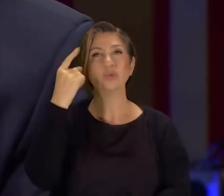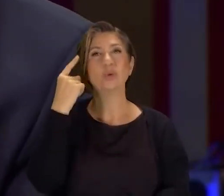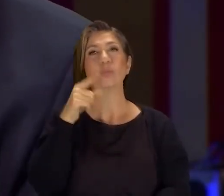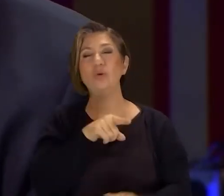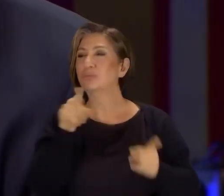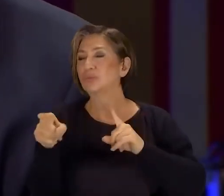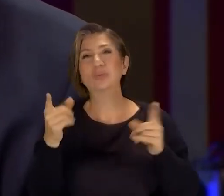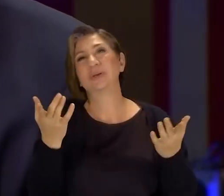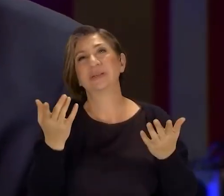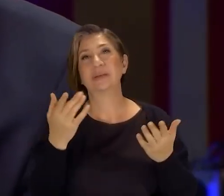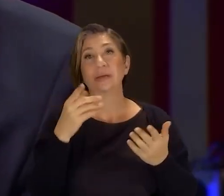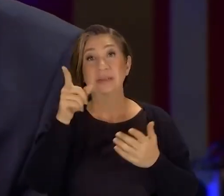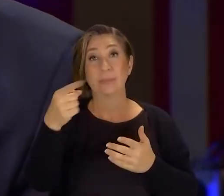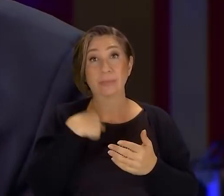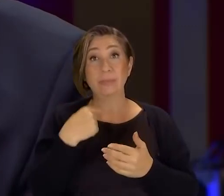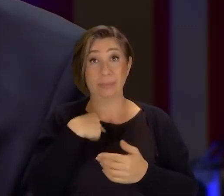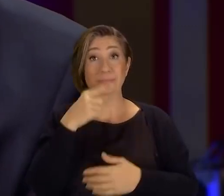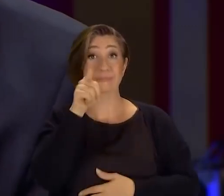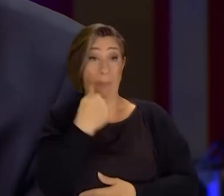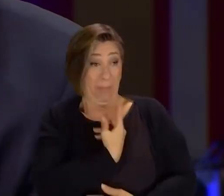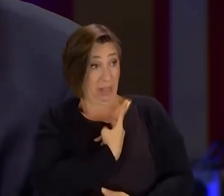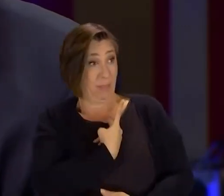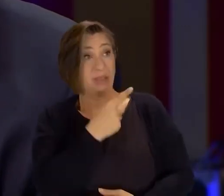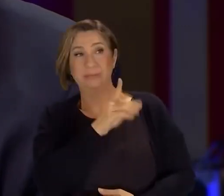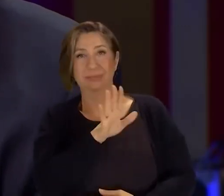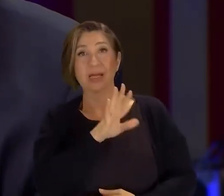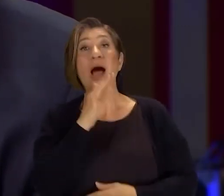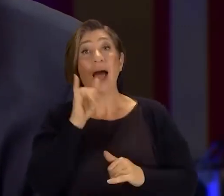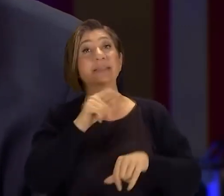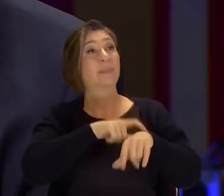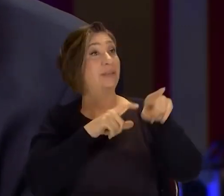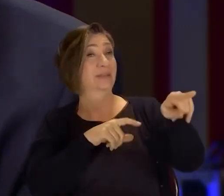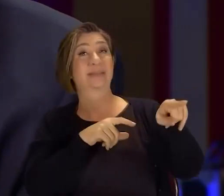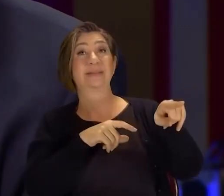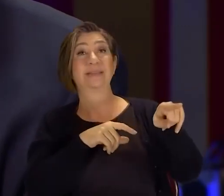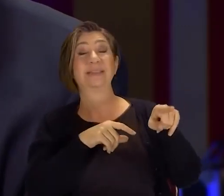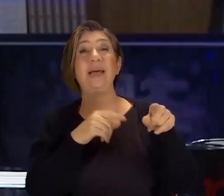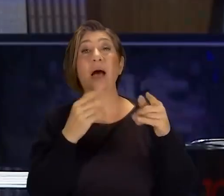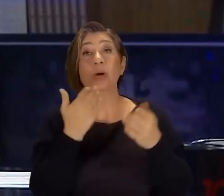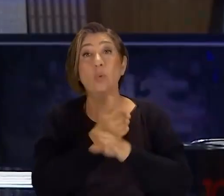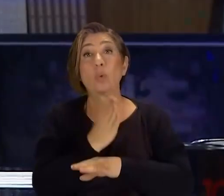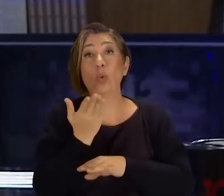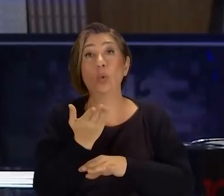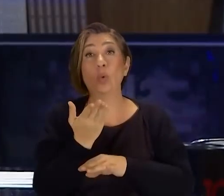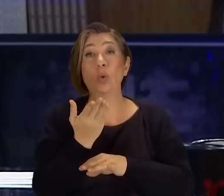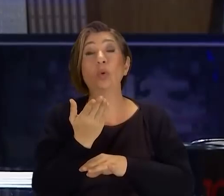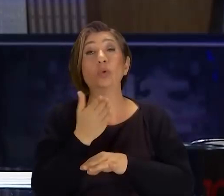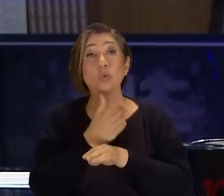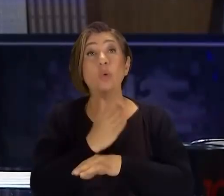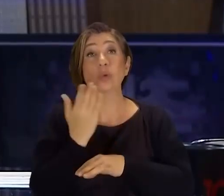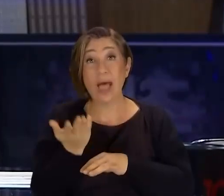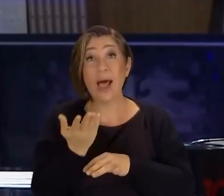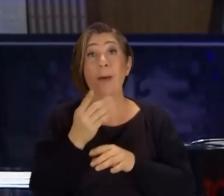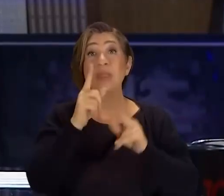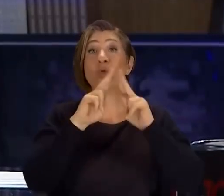şu bu yani zeminsiz misiniz be ama aynı zamanda sesiniz olayıyla uğrama doğru doğru